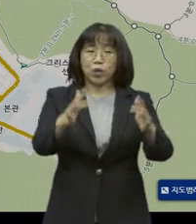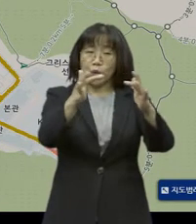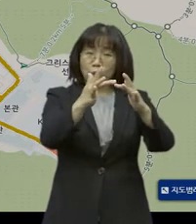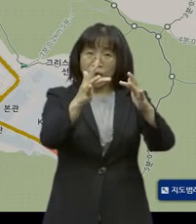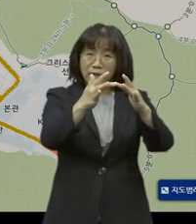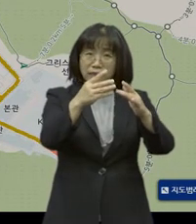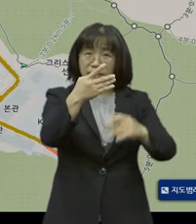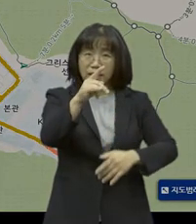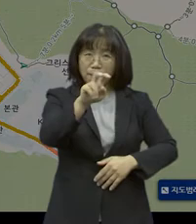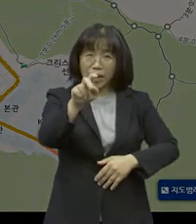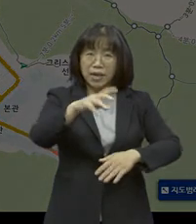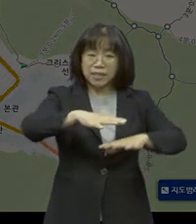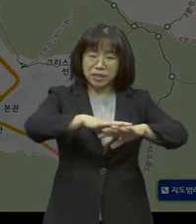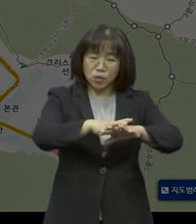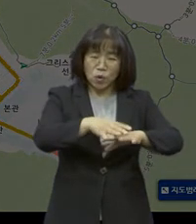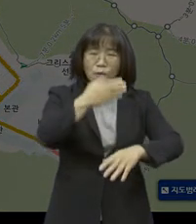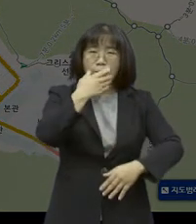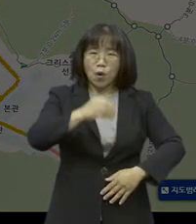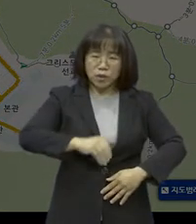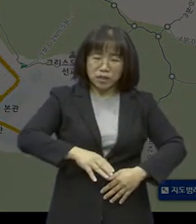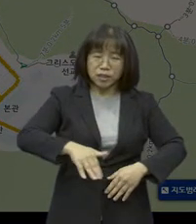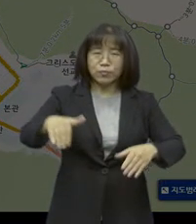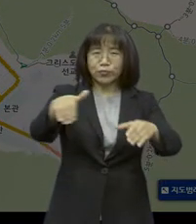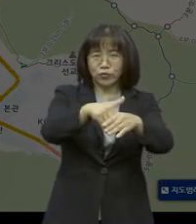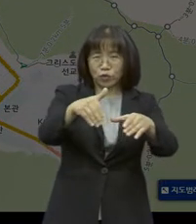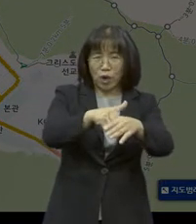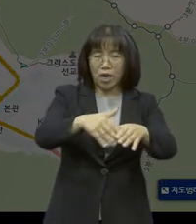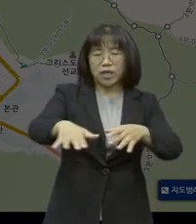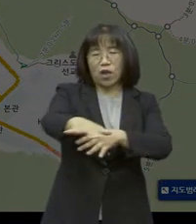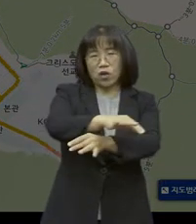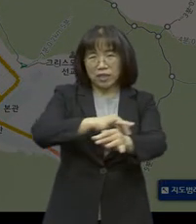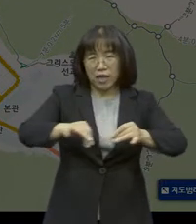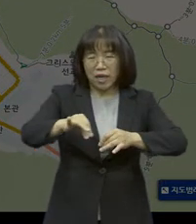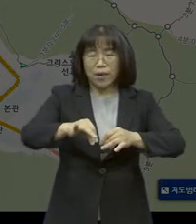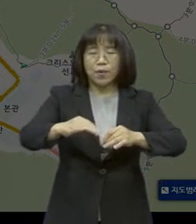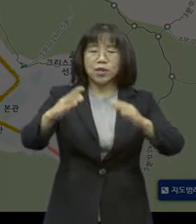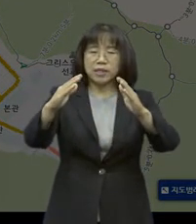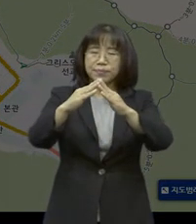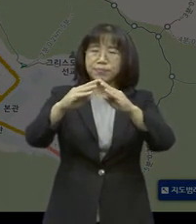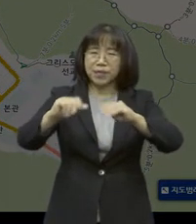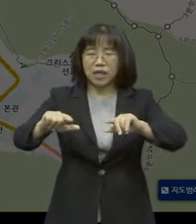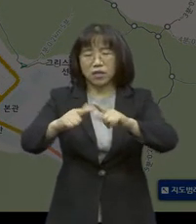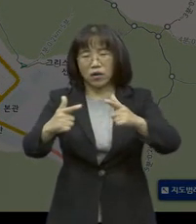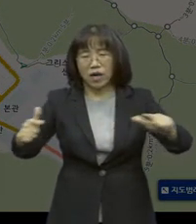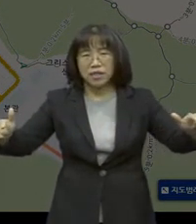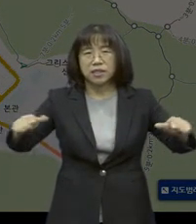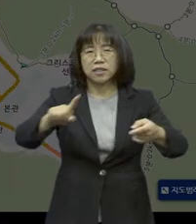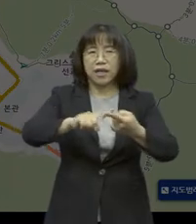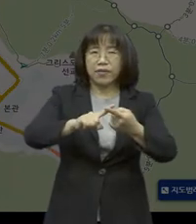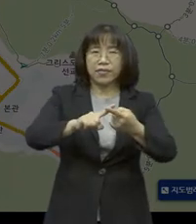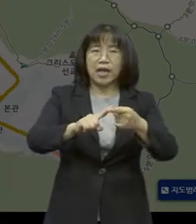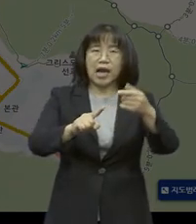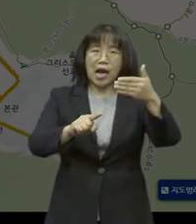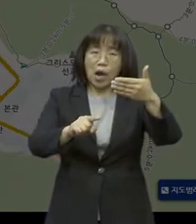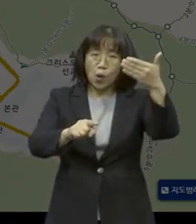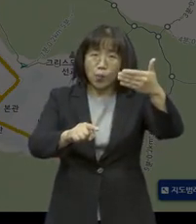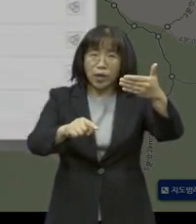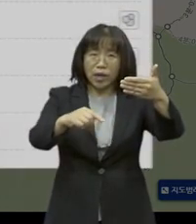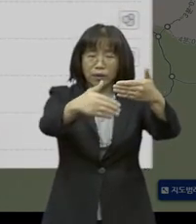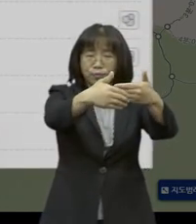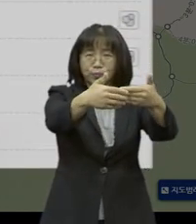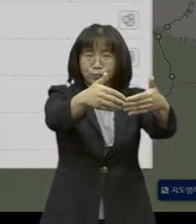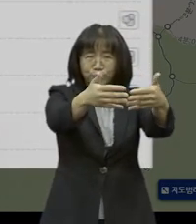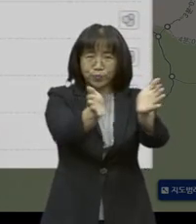온라인 테마 지도에는 복지 문화 경제 부동산 환경 등 9개의 기본 테마와 일은 아